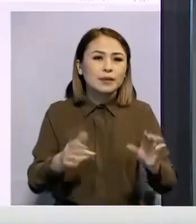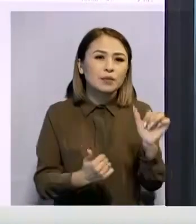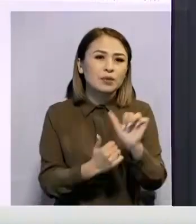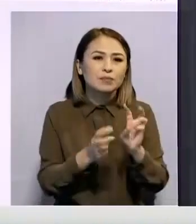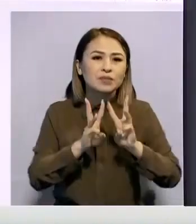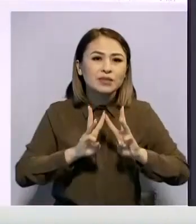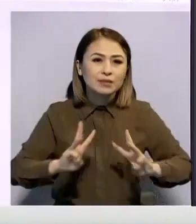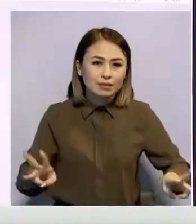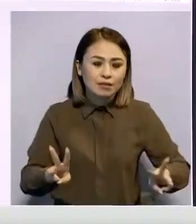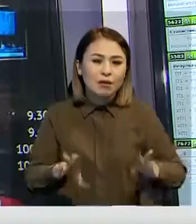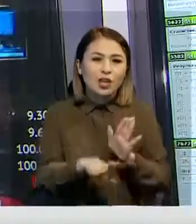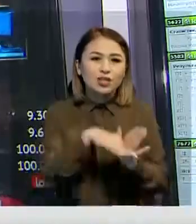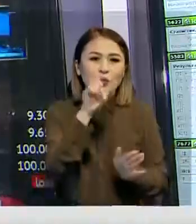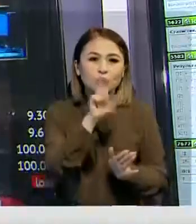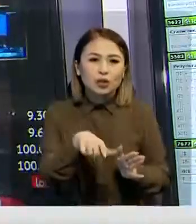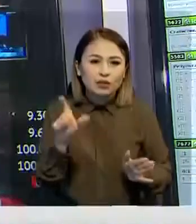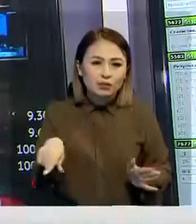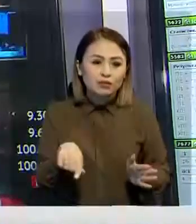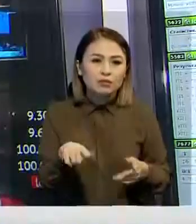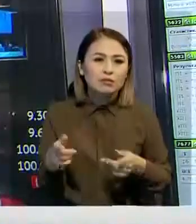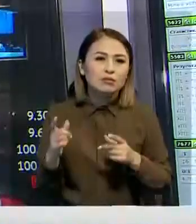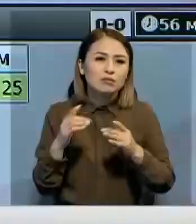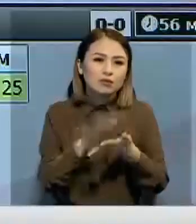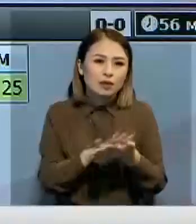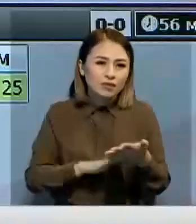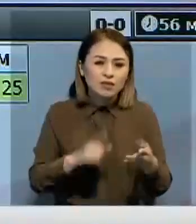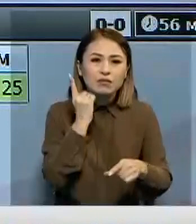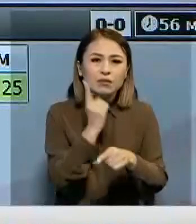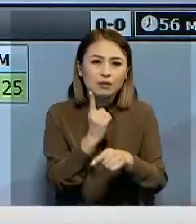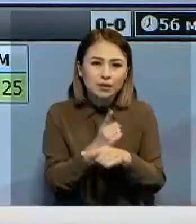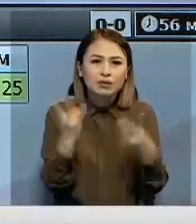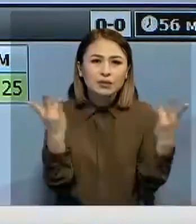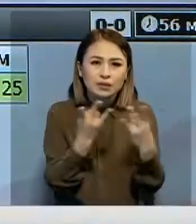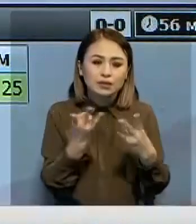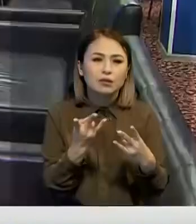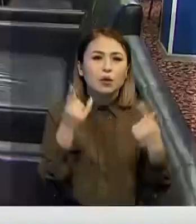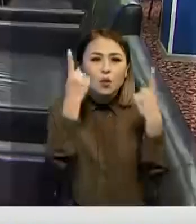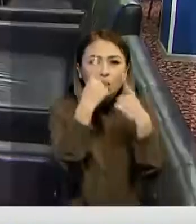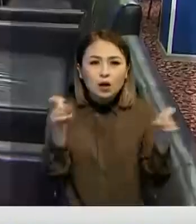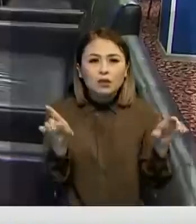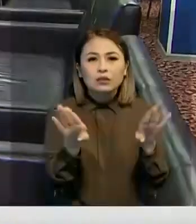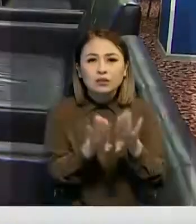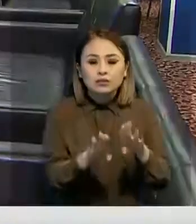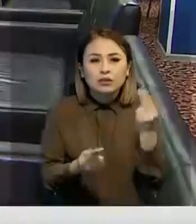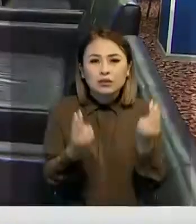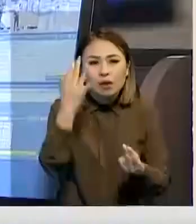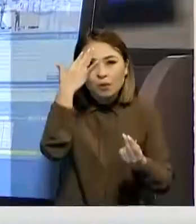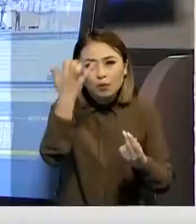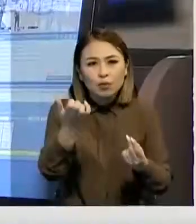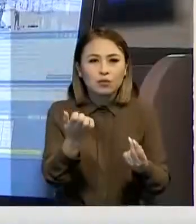деген сенатор премьер-министр атына депутаттық сауал жолдап тыйым салуды талап етті. Уәкілетті орган құмар